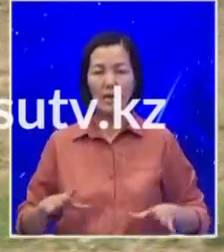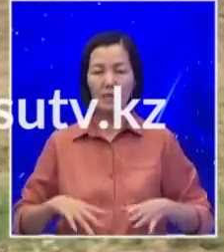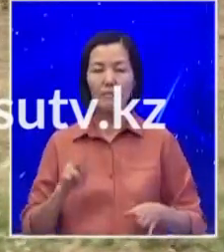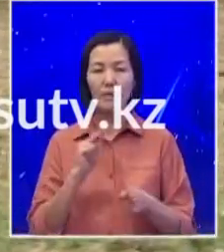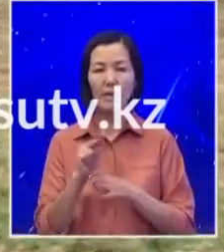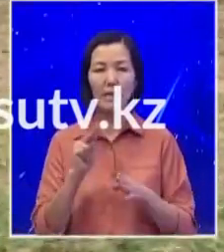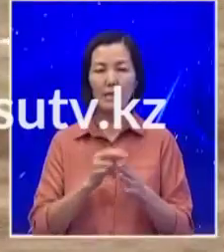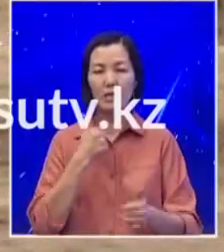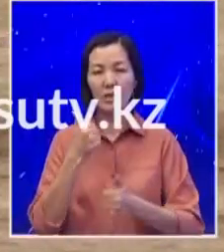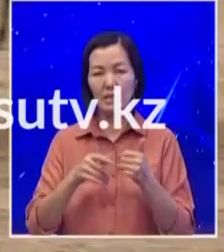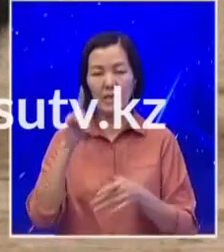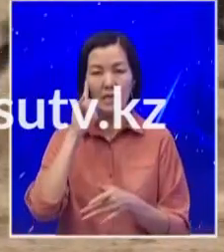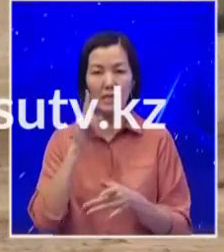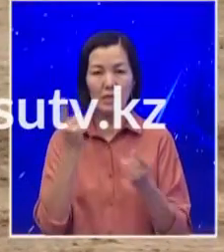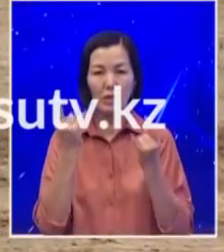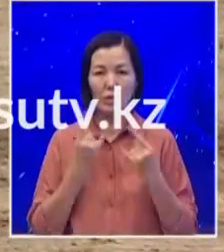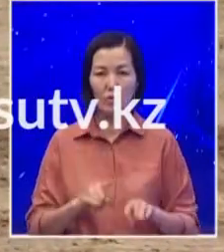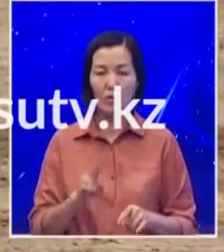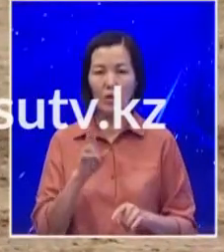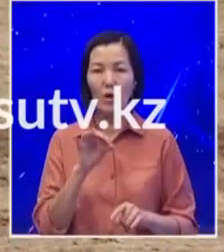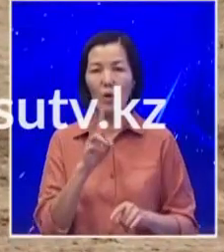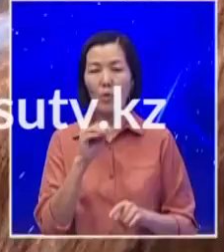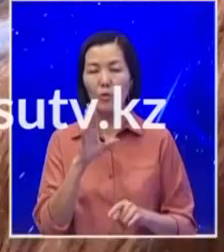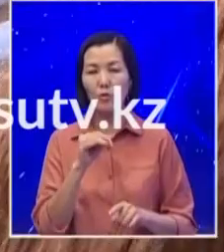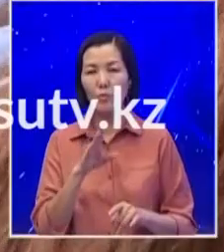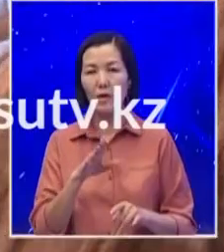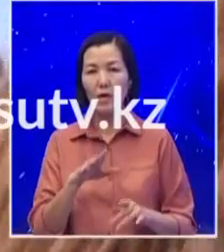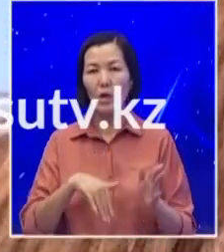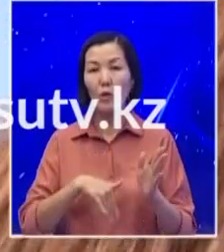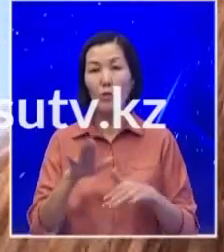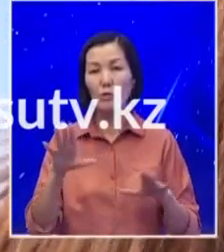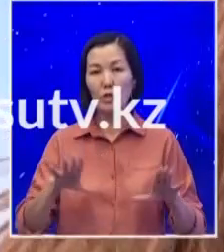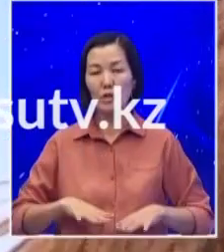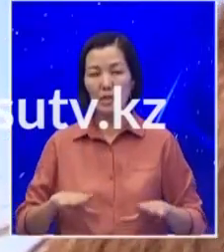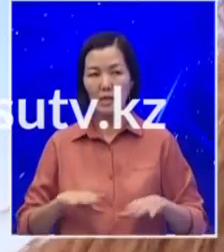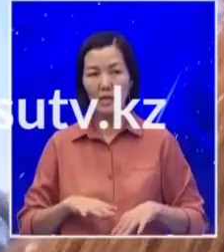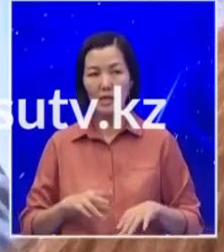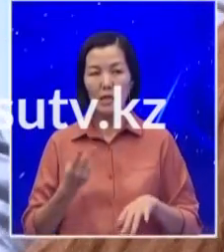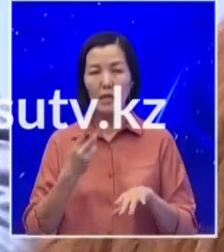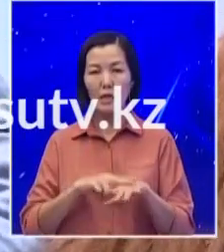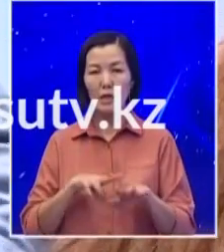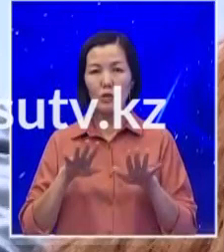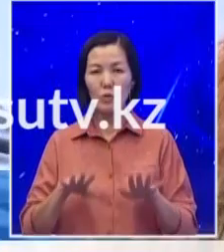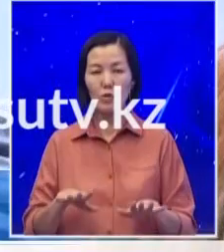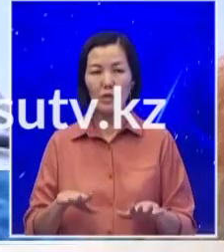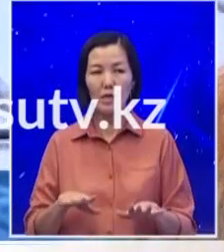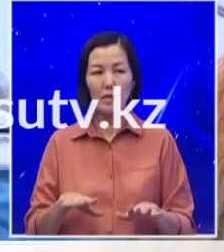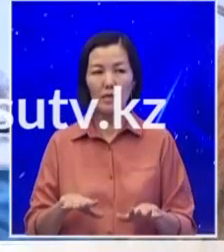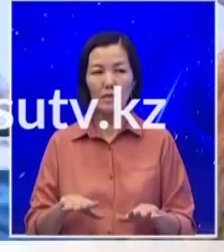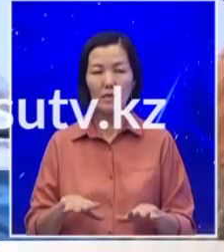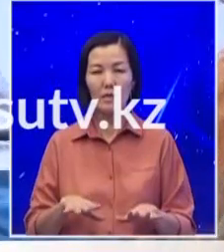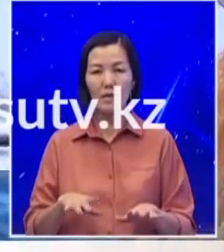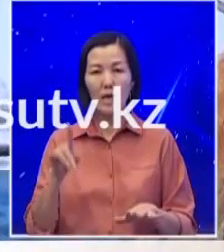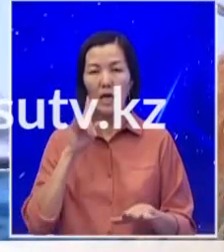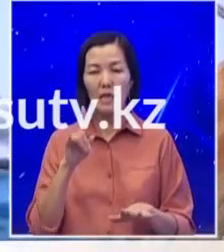биылғы жарыста Қазақстанда туған қолтума жылқылардың деңгейі өскен. Құнан бәйгеде екінші келіп жатқан осы өзіміздің қолтума аттар,